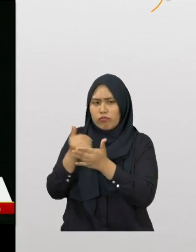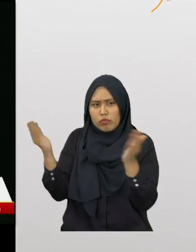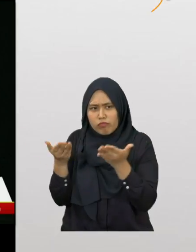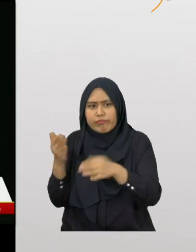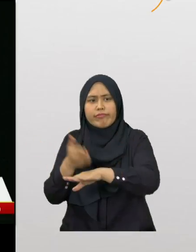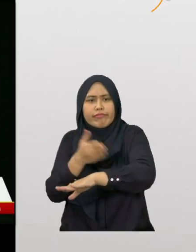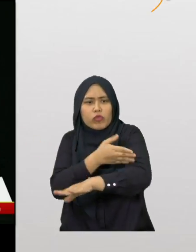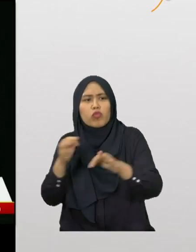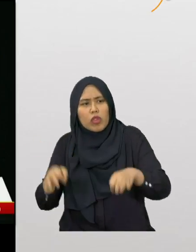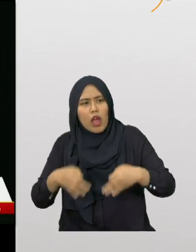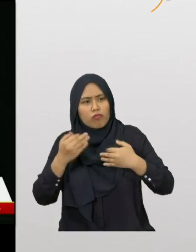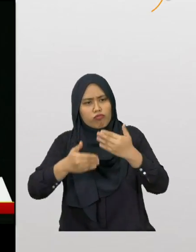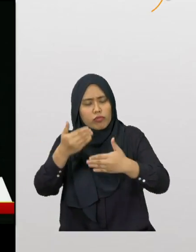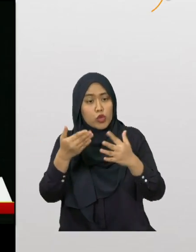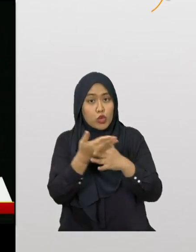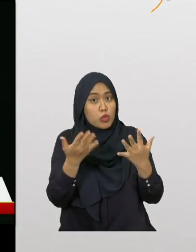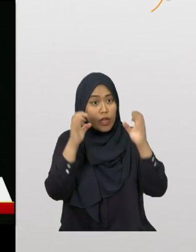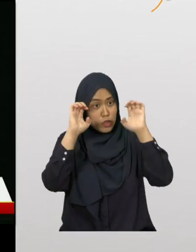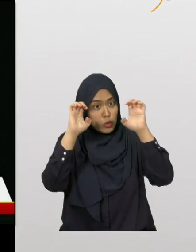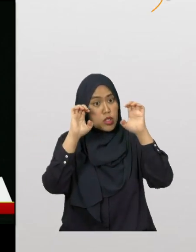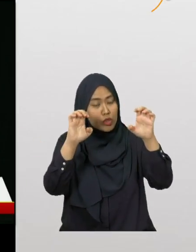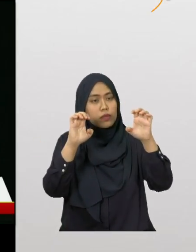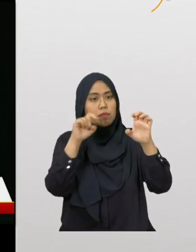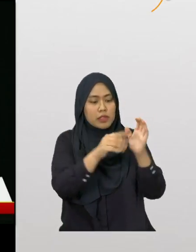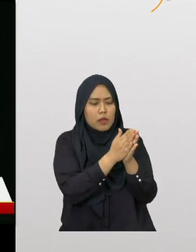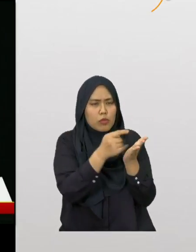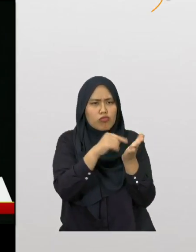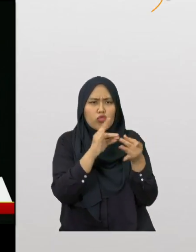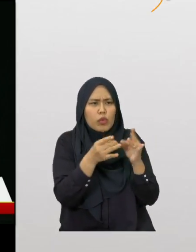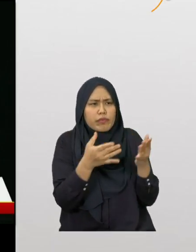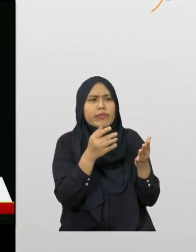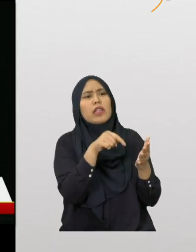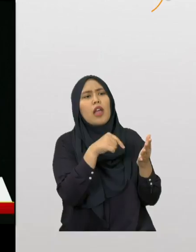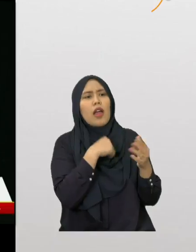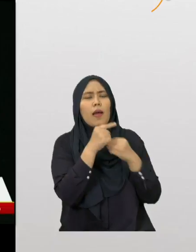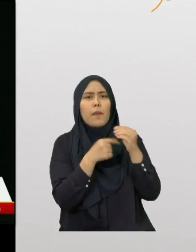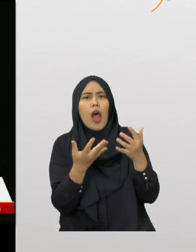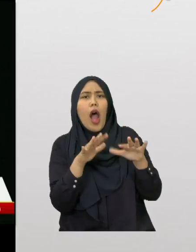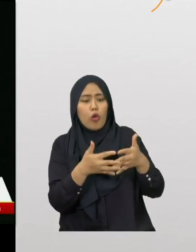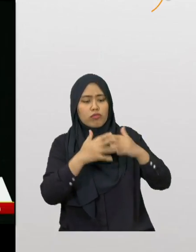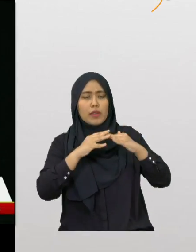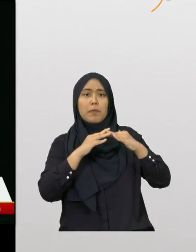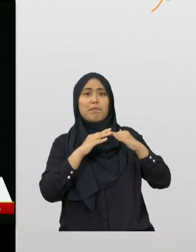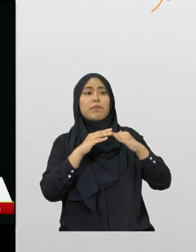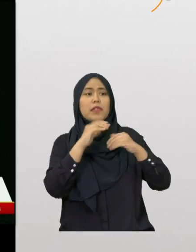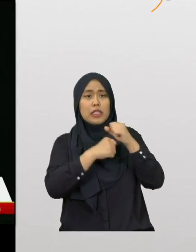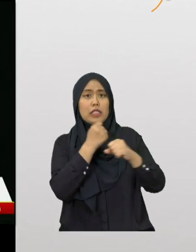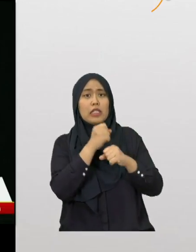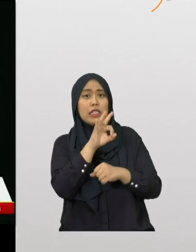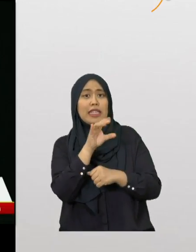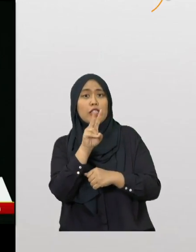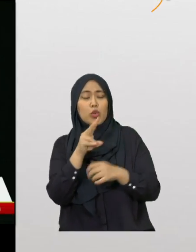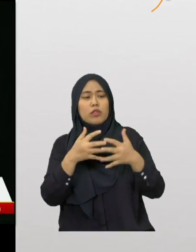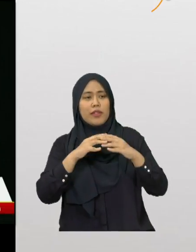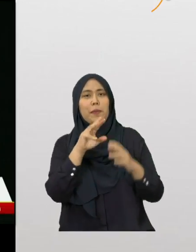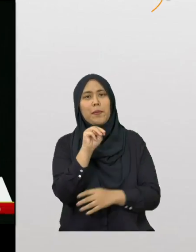Siddiq menceritakan bagaimana beliau menjadi pengerusi Kongres Mendaki pada tahun 82. Ini dia